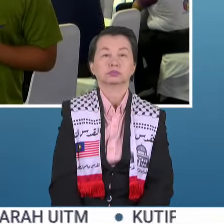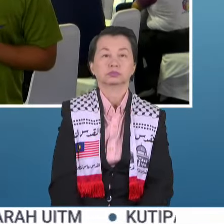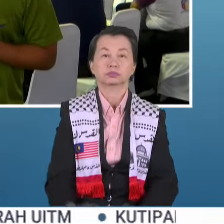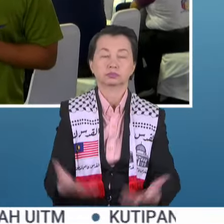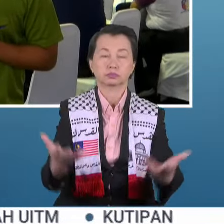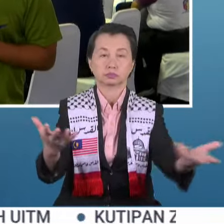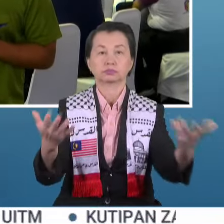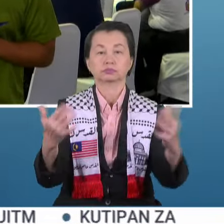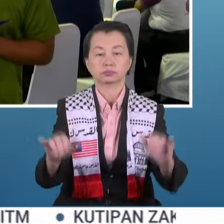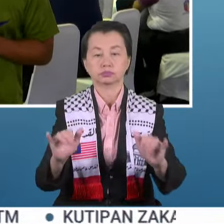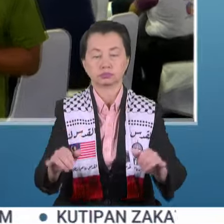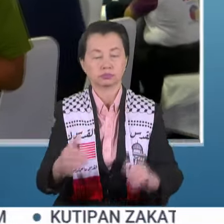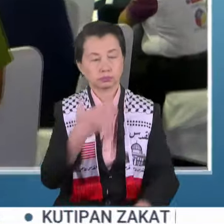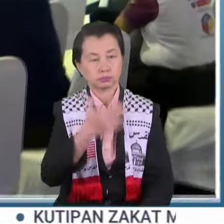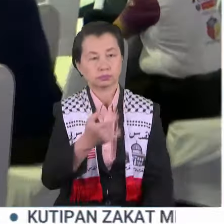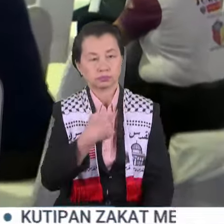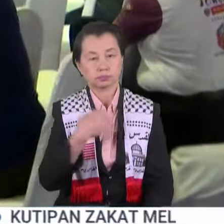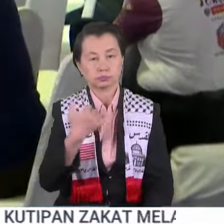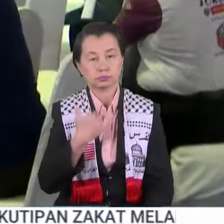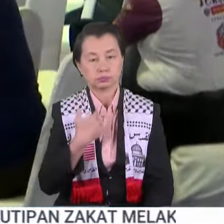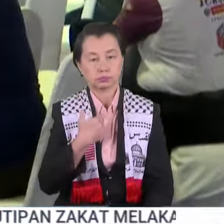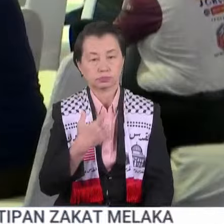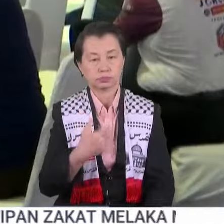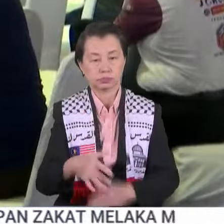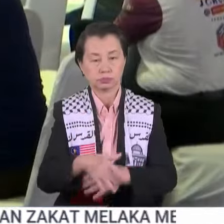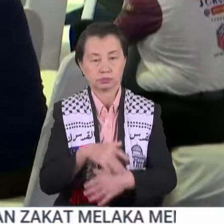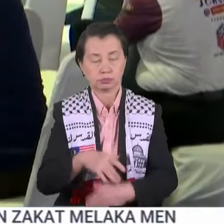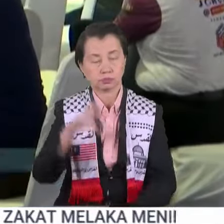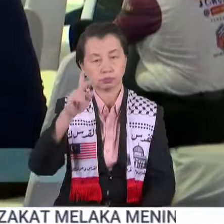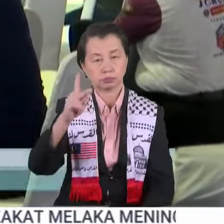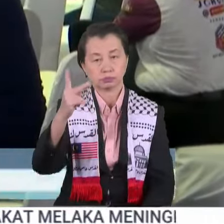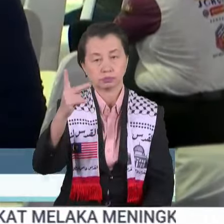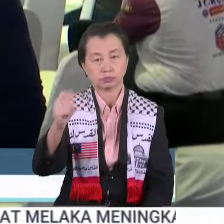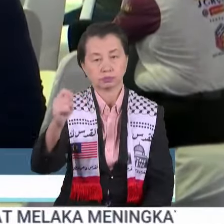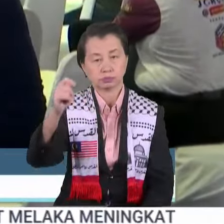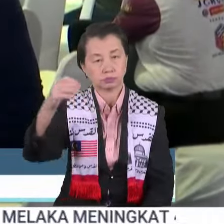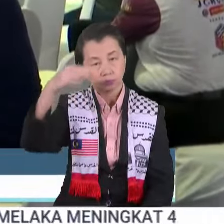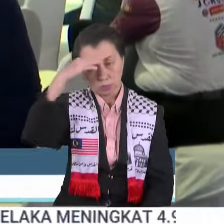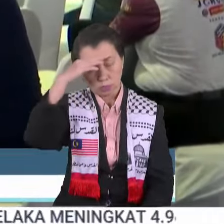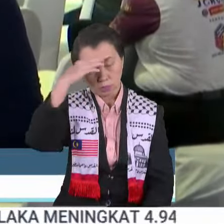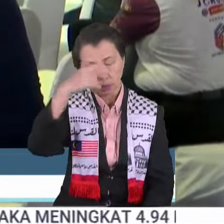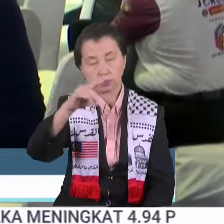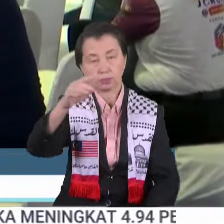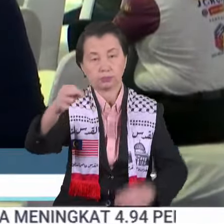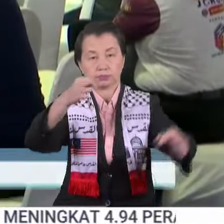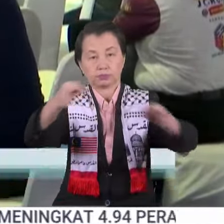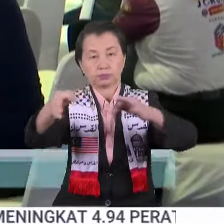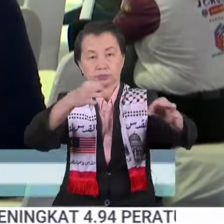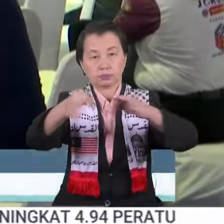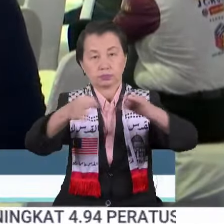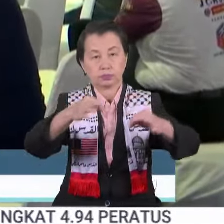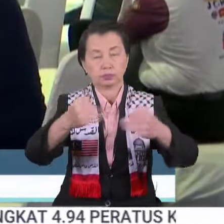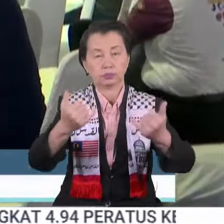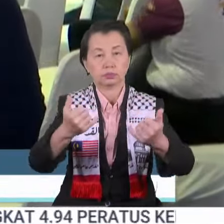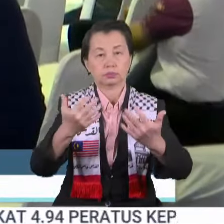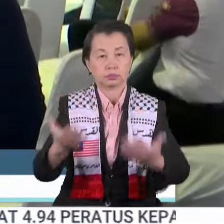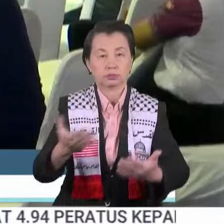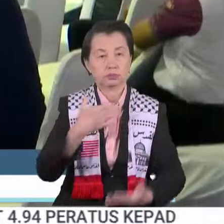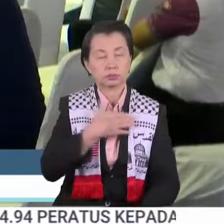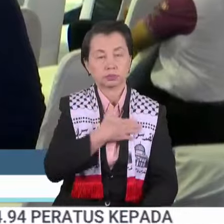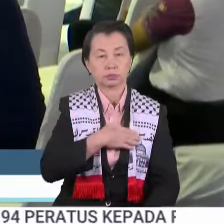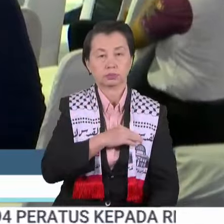Baiklah, terima kasih Sahri. Saya kini berada di Bandar Penawar Kota Tinggi Johor bagi membawakan perkembangan terkini. Jelajah Belia Johor